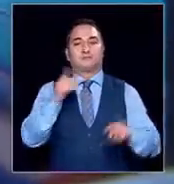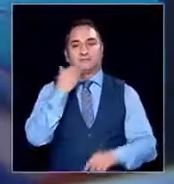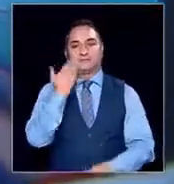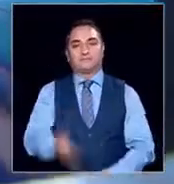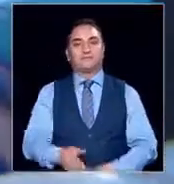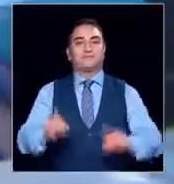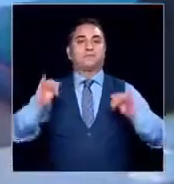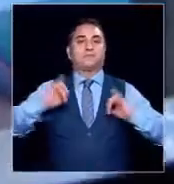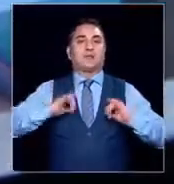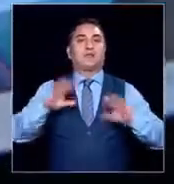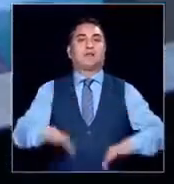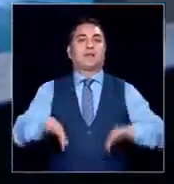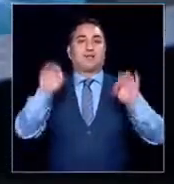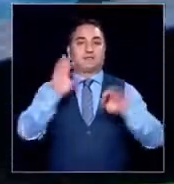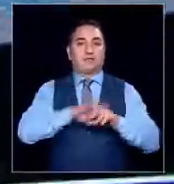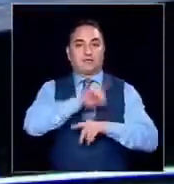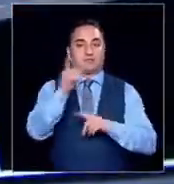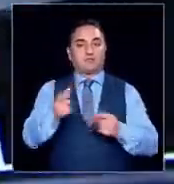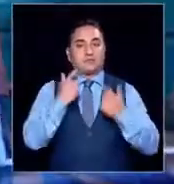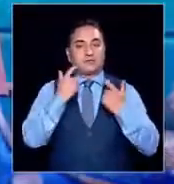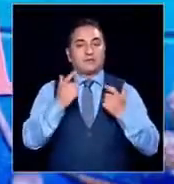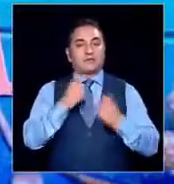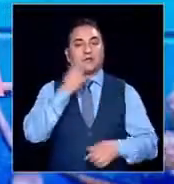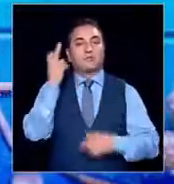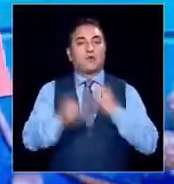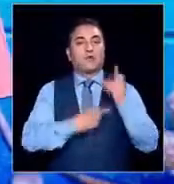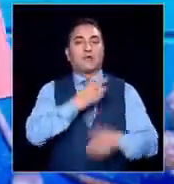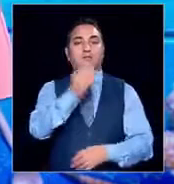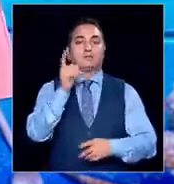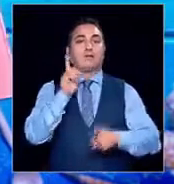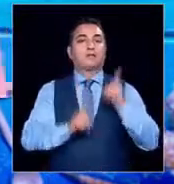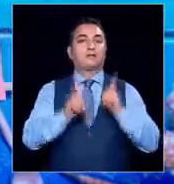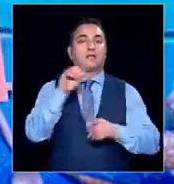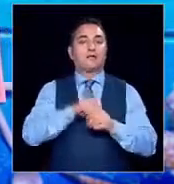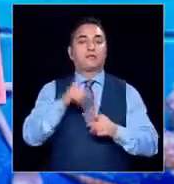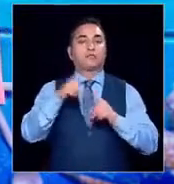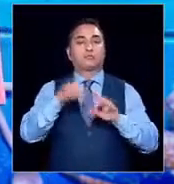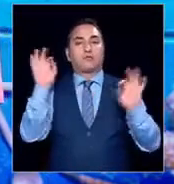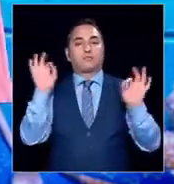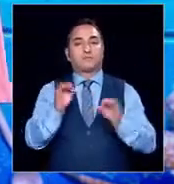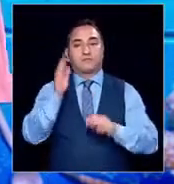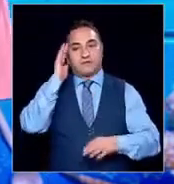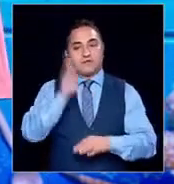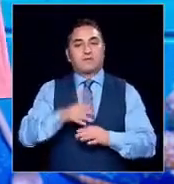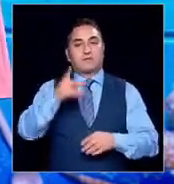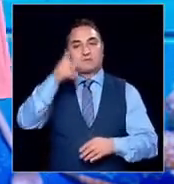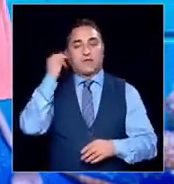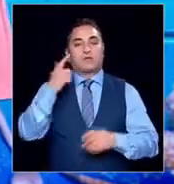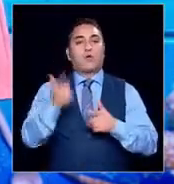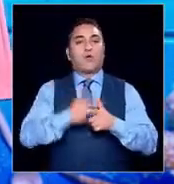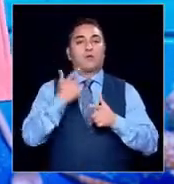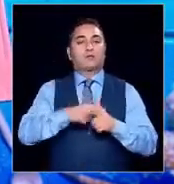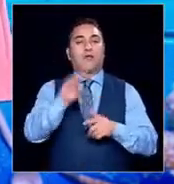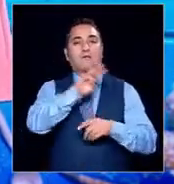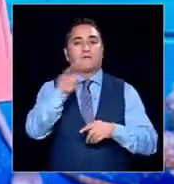Tatil hazırlığı yapanlar haberimize dikkat. Dolandırıcılar şimdi de internette tuzak kuruyor. Sahte otel siteleriyle